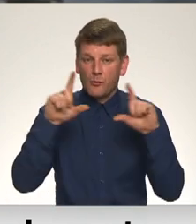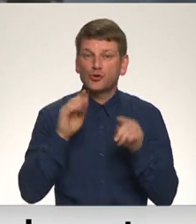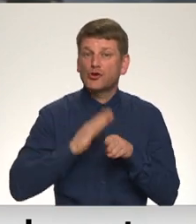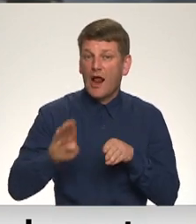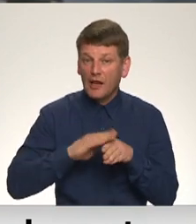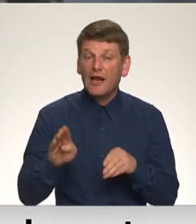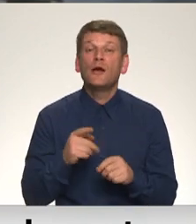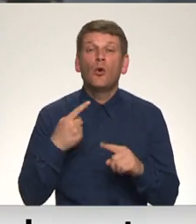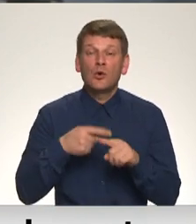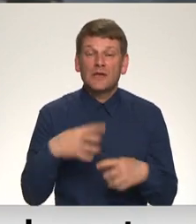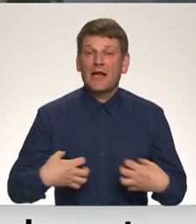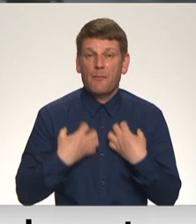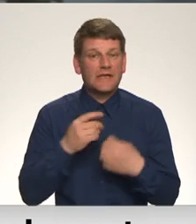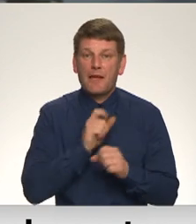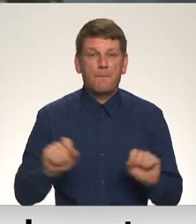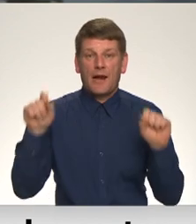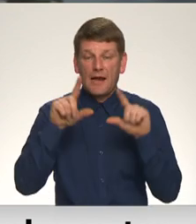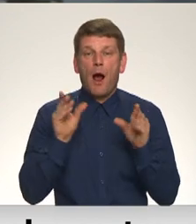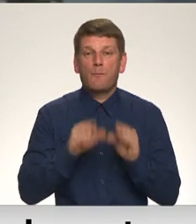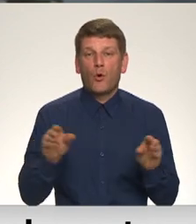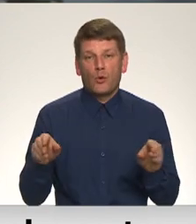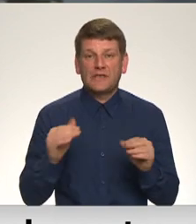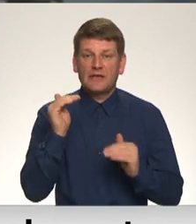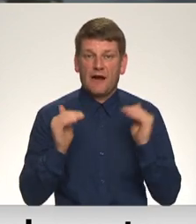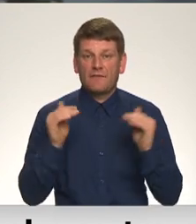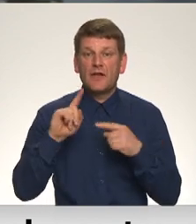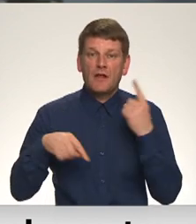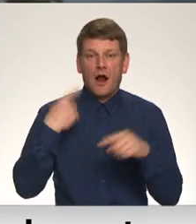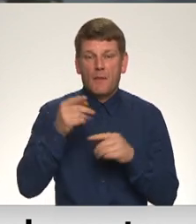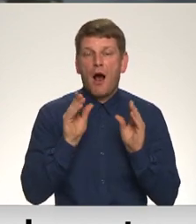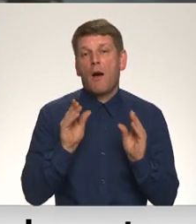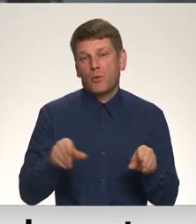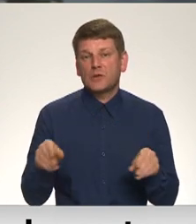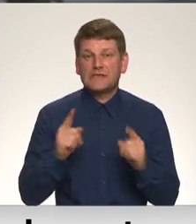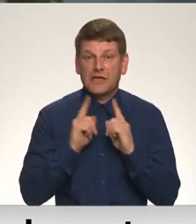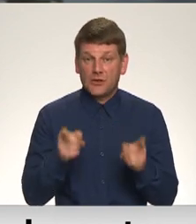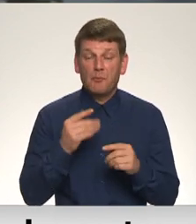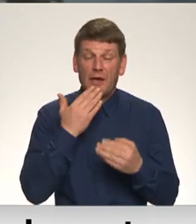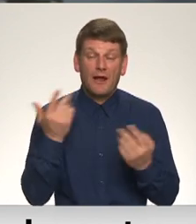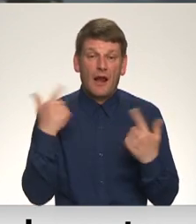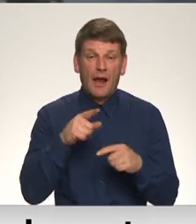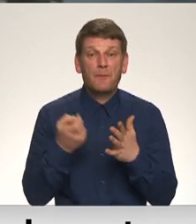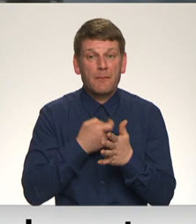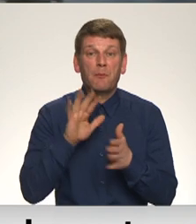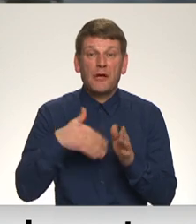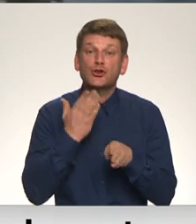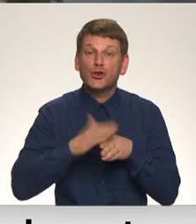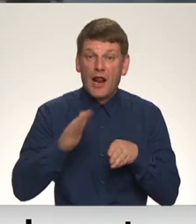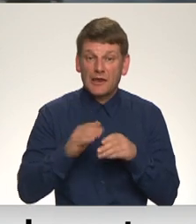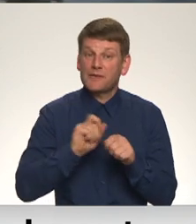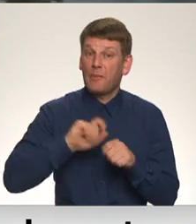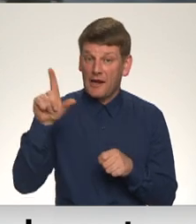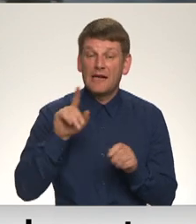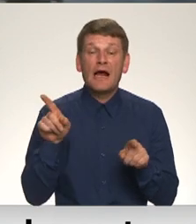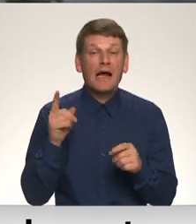šķeldai un tādējādi dramatiski nepalielināt apkures tarifus nākamajā apkures sezonā. Pēdējā laikā pieprasījums pēc šķeldas palielinājies